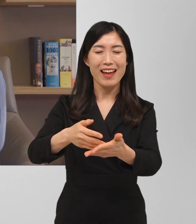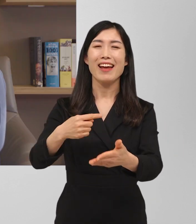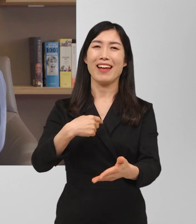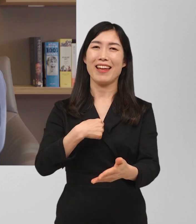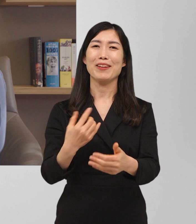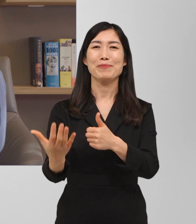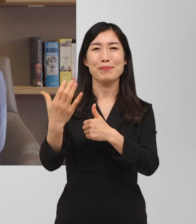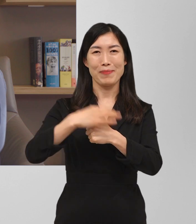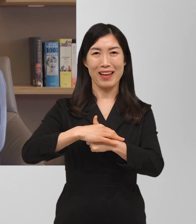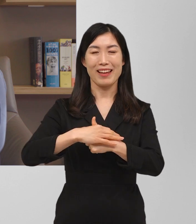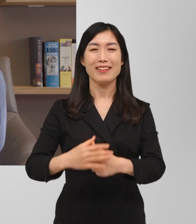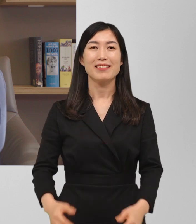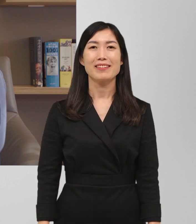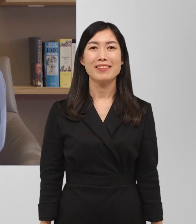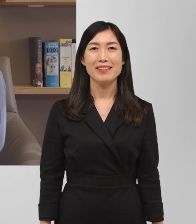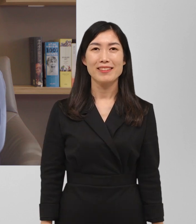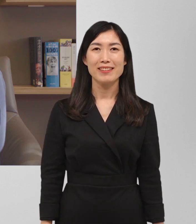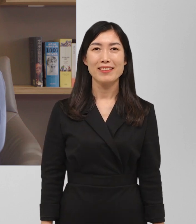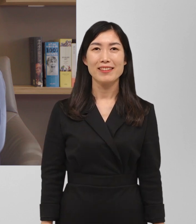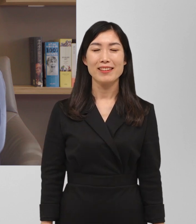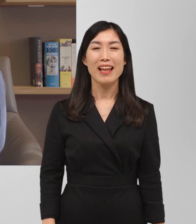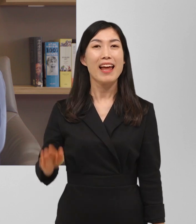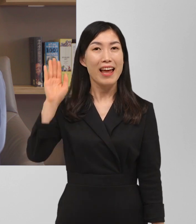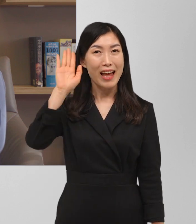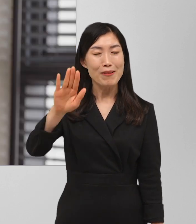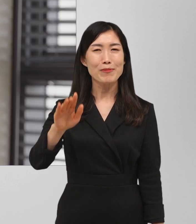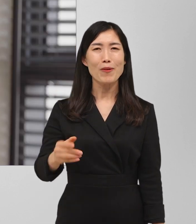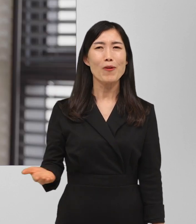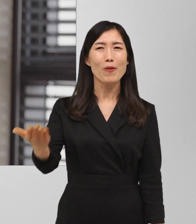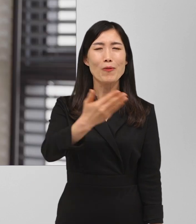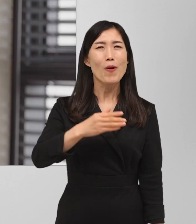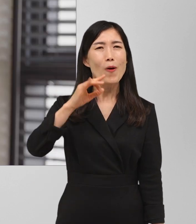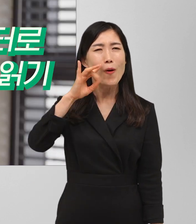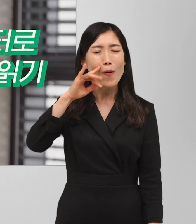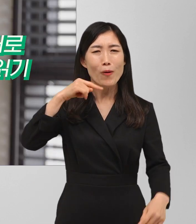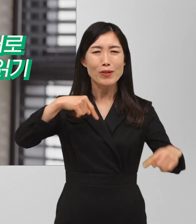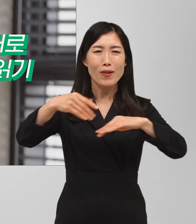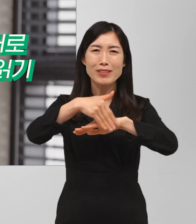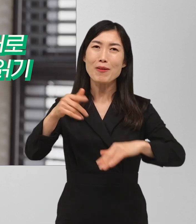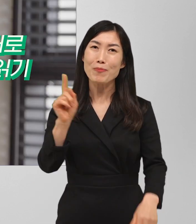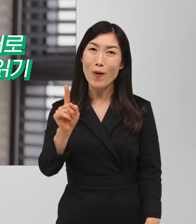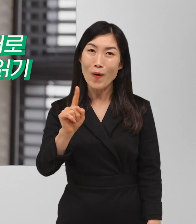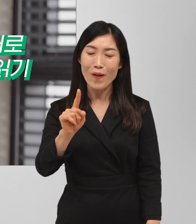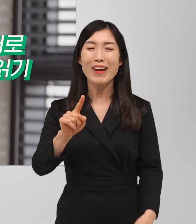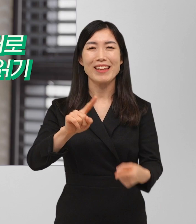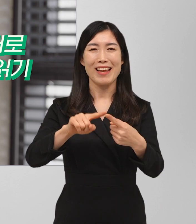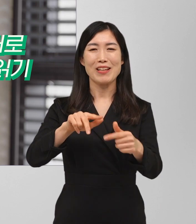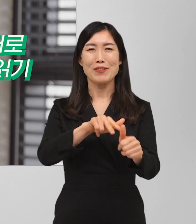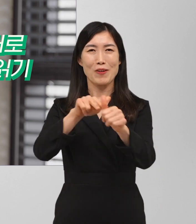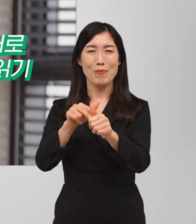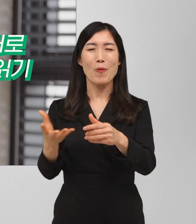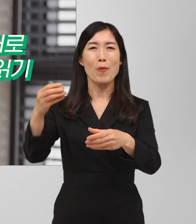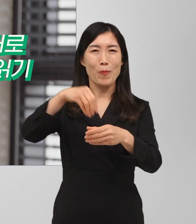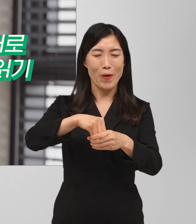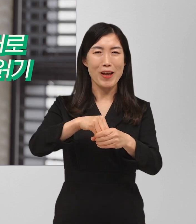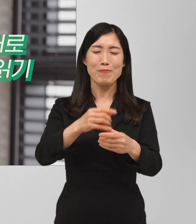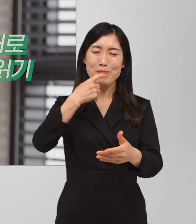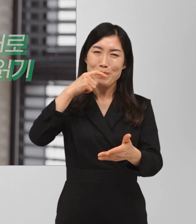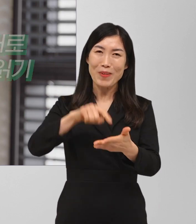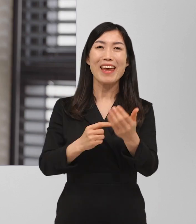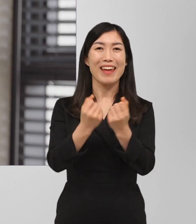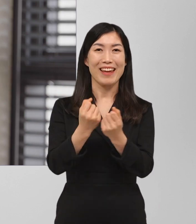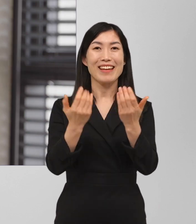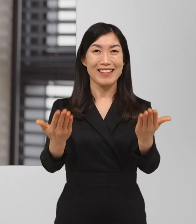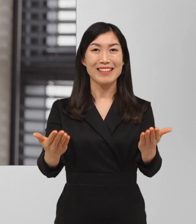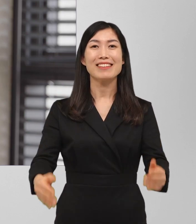새로운 시각으로 소개해드리는 뉴텔러의 진행을 맡게 되었습니다. 앞으로 여러분이 궁금해하실 정책을 데이터 기반으로 쉽게